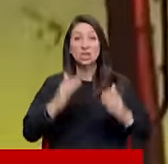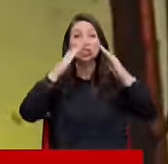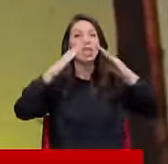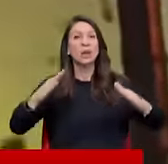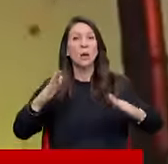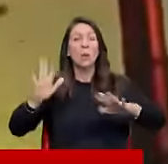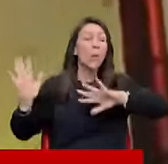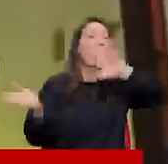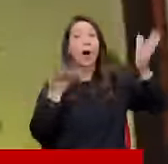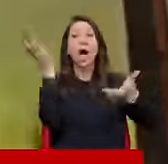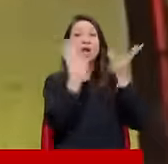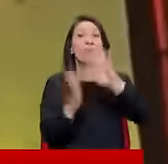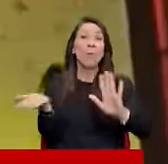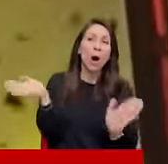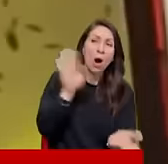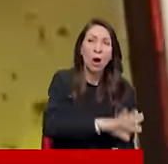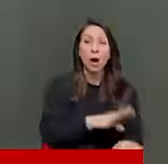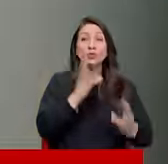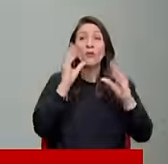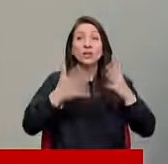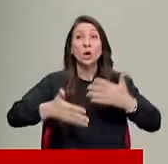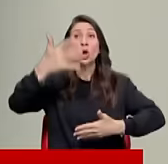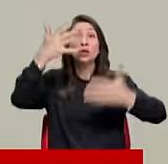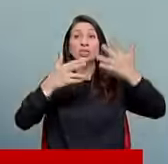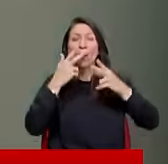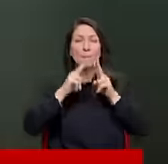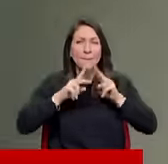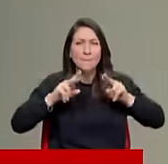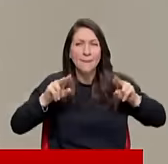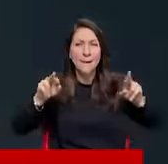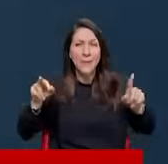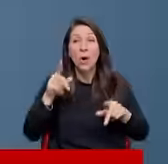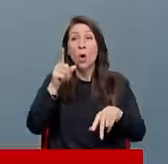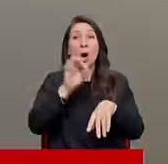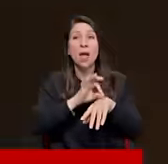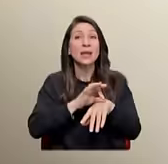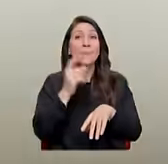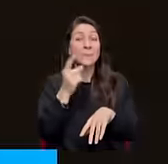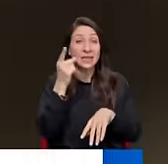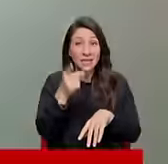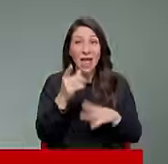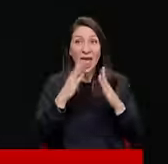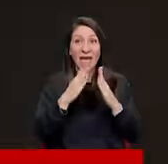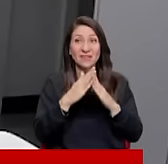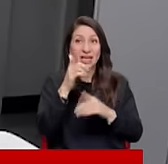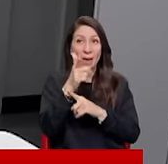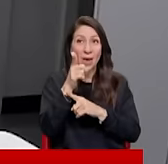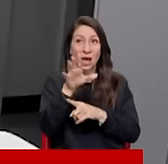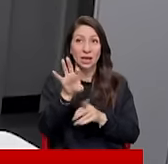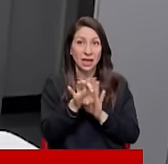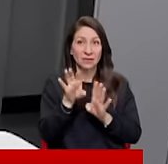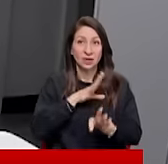Çatılar uçtu, ağaçlar devrildi. Birçok gökdelende camlar parçalandı. O anlardan birini evdeki kamera